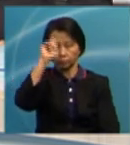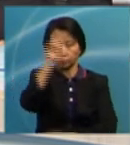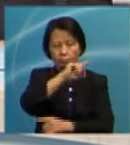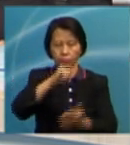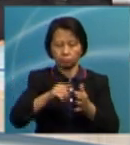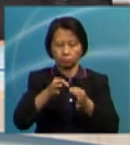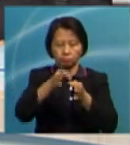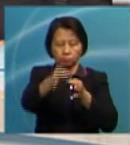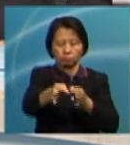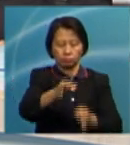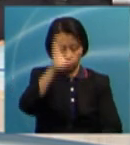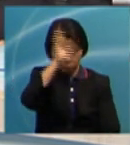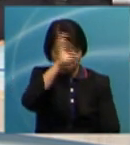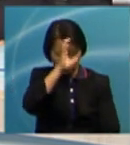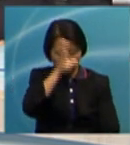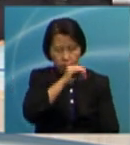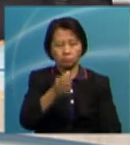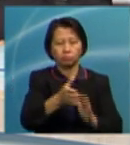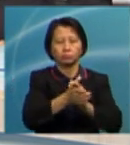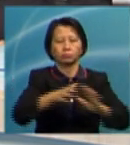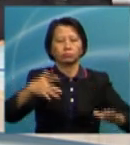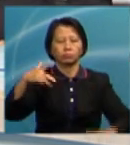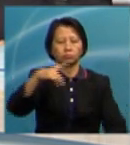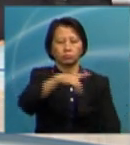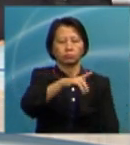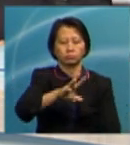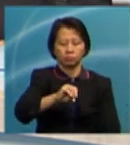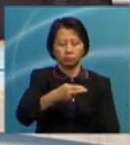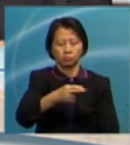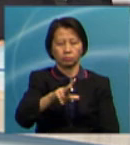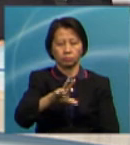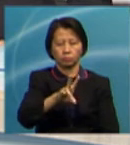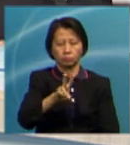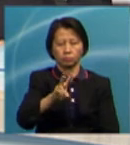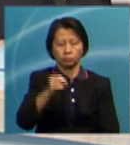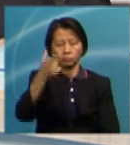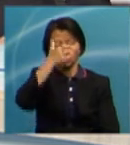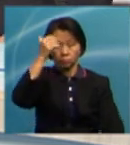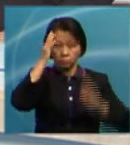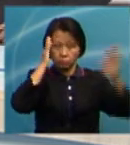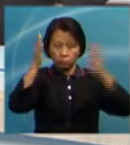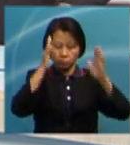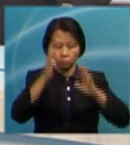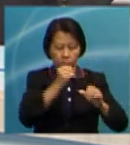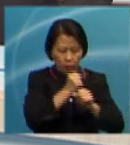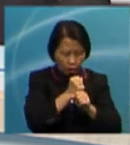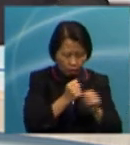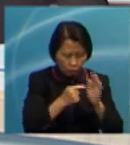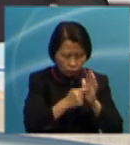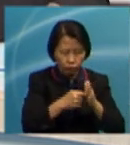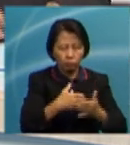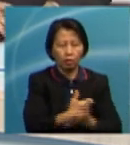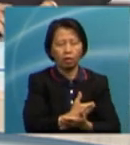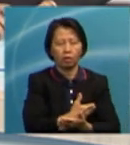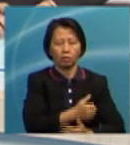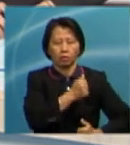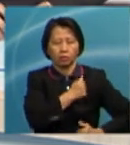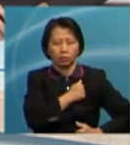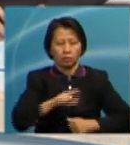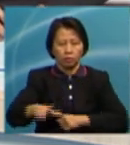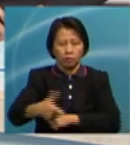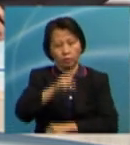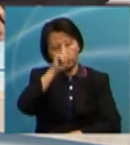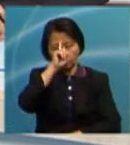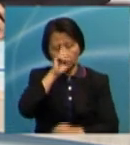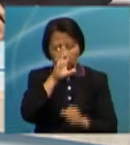menangguhkan misi mencari dan menyelamat pesawat MH370 ekoran Malaysia mendapat petunjuk baharu tentera laut India